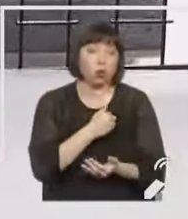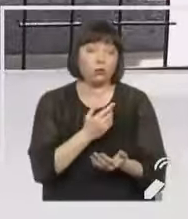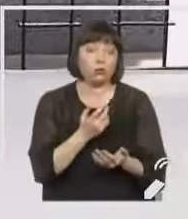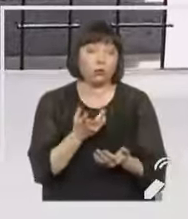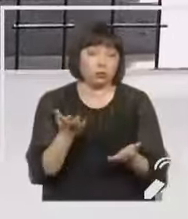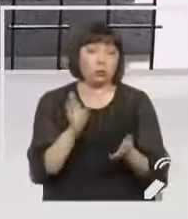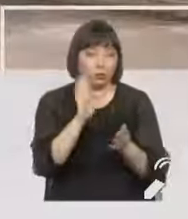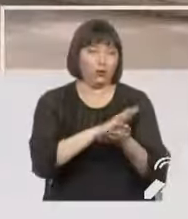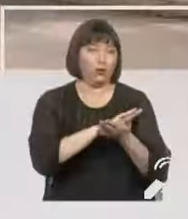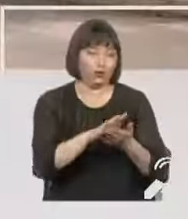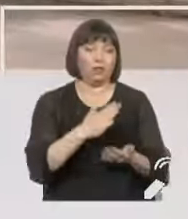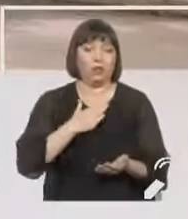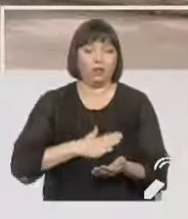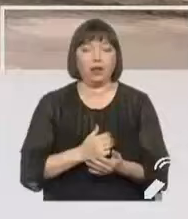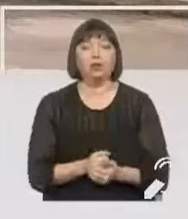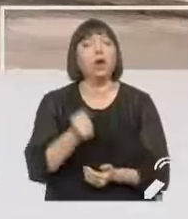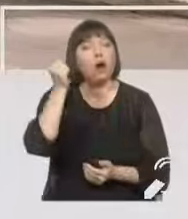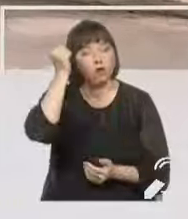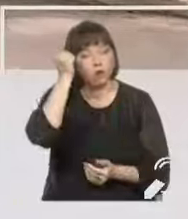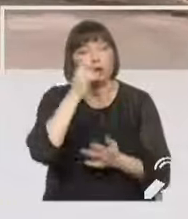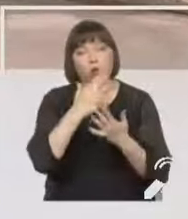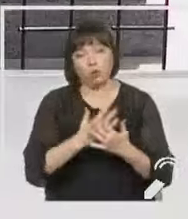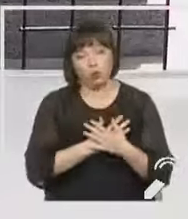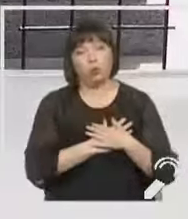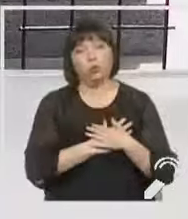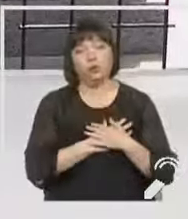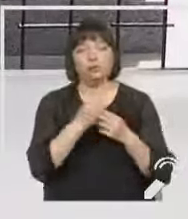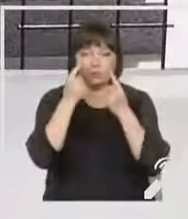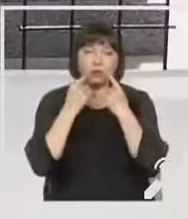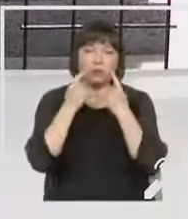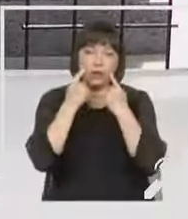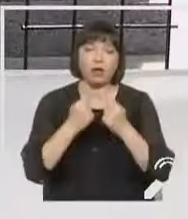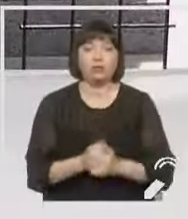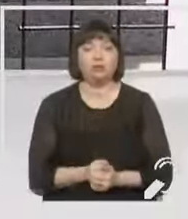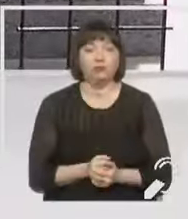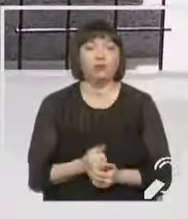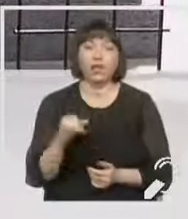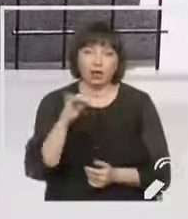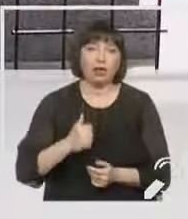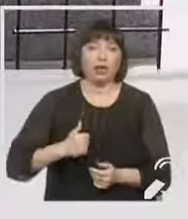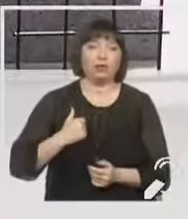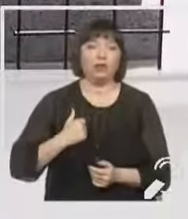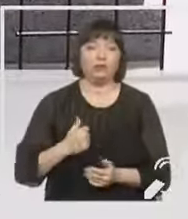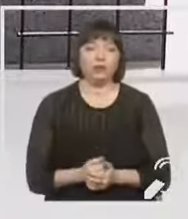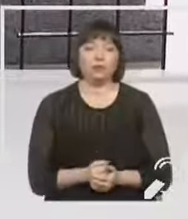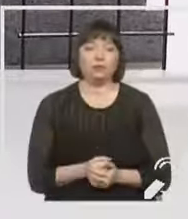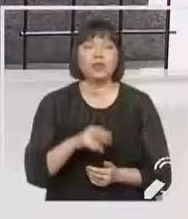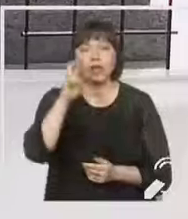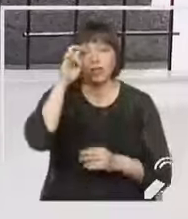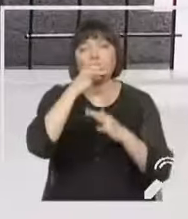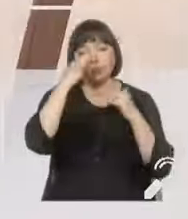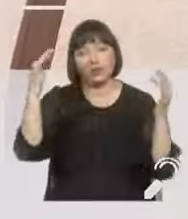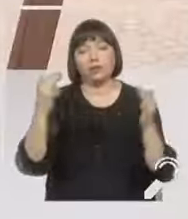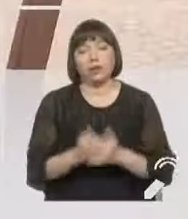прийти, будет чистенько. Помним, любим, плачем, гордимся. Царствуем